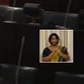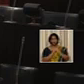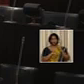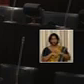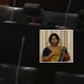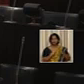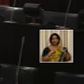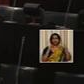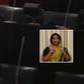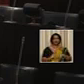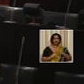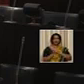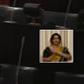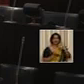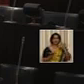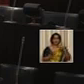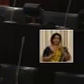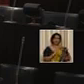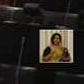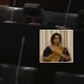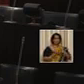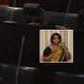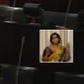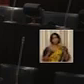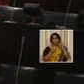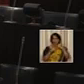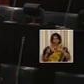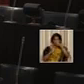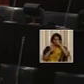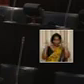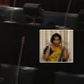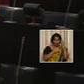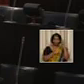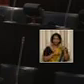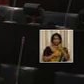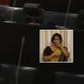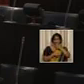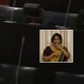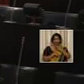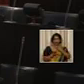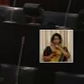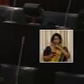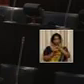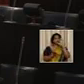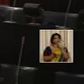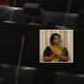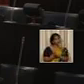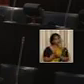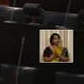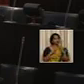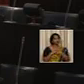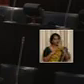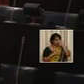වෙනවා අපේ රටේ මිනිස්සු ගන්නේ නැහැ අනිත් කාරණාව තමයි දැනට එහෙම ගිහිල්ලා ඉන්න අය ඒ අයව නීත්‍යානුකූල කරන්න ගියාම මේ අපේ වාසුදේව